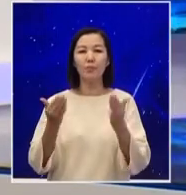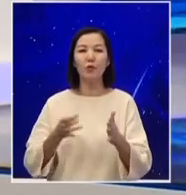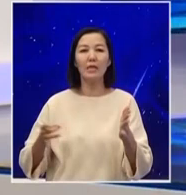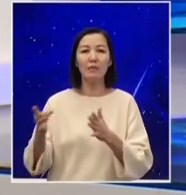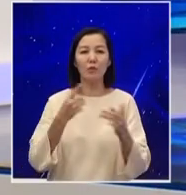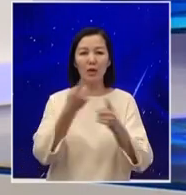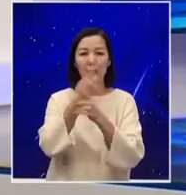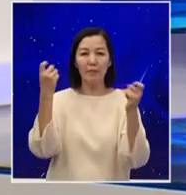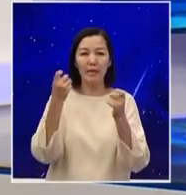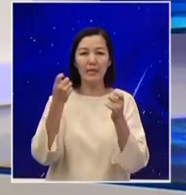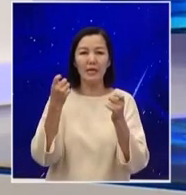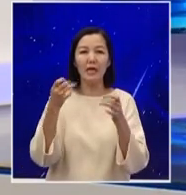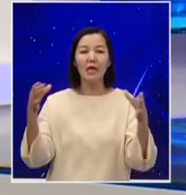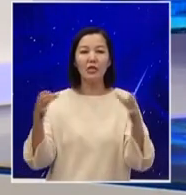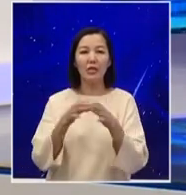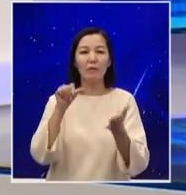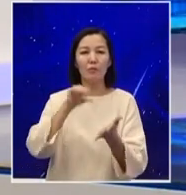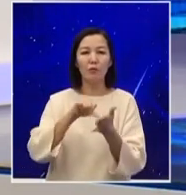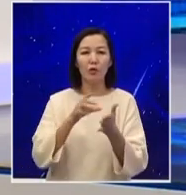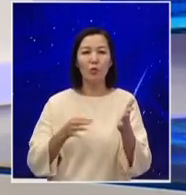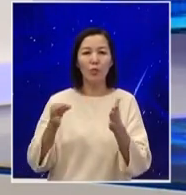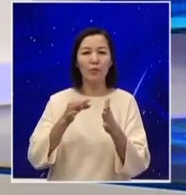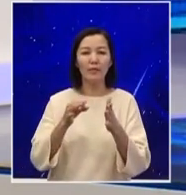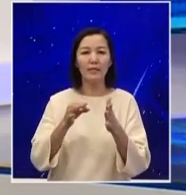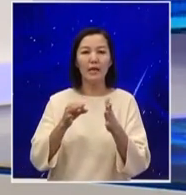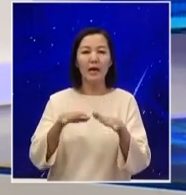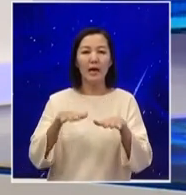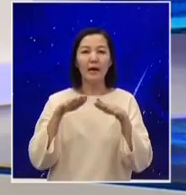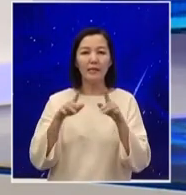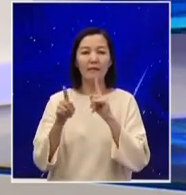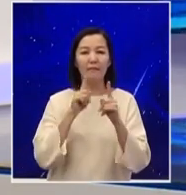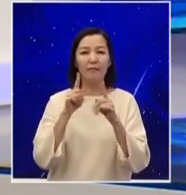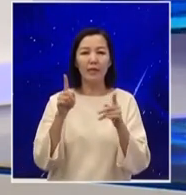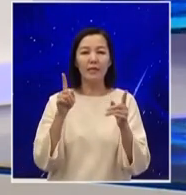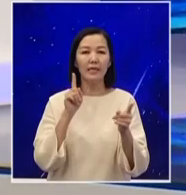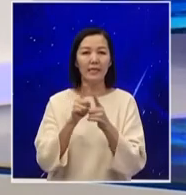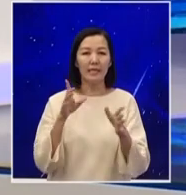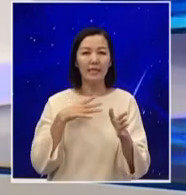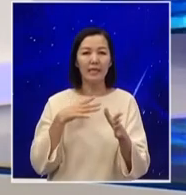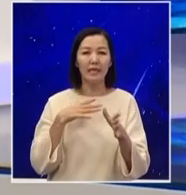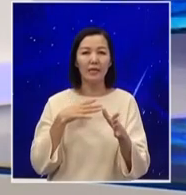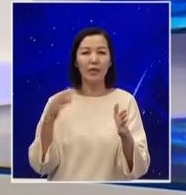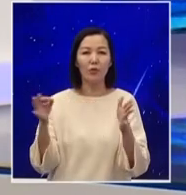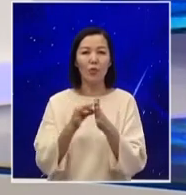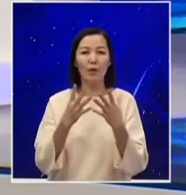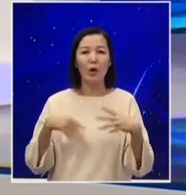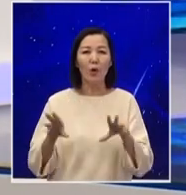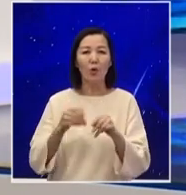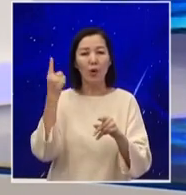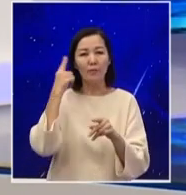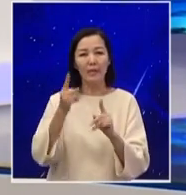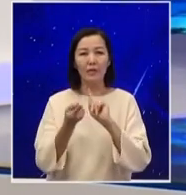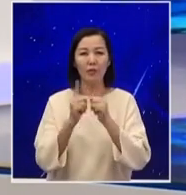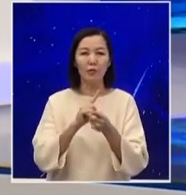Бүгін республикалық ақпараттық ағартушылық штабының мүшелері облыс активімен кездесті. Штаб мүшелерінің көздегені қоғамдық санаға